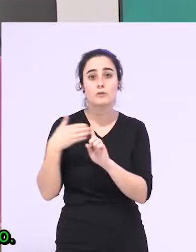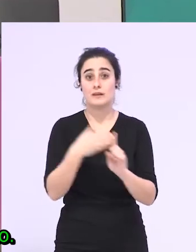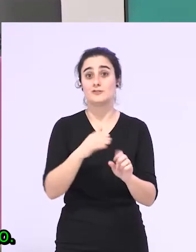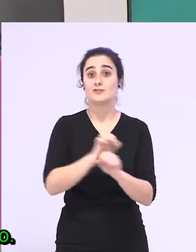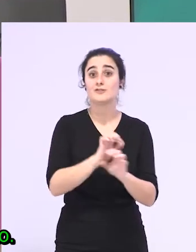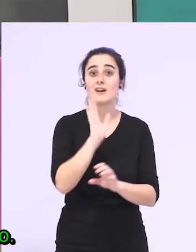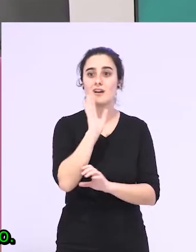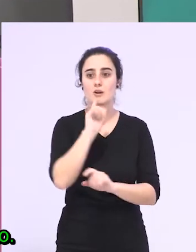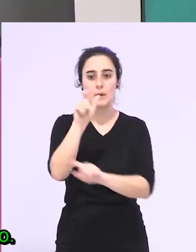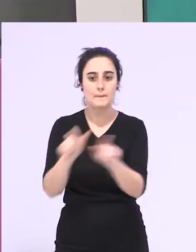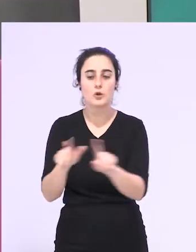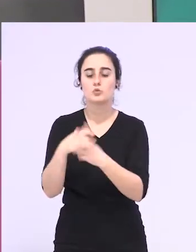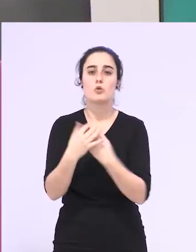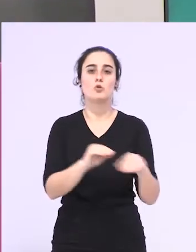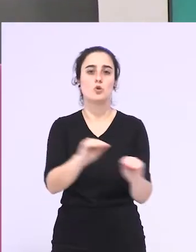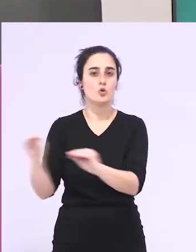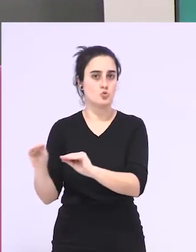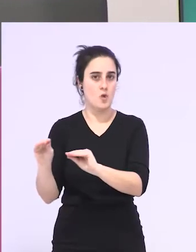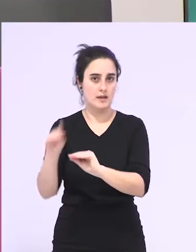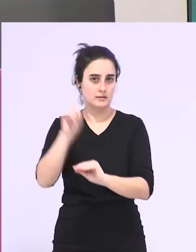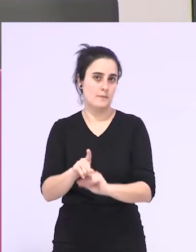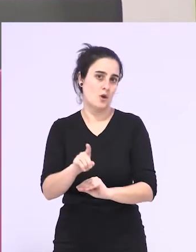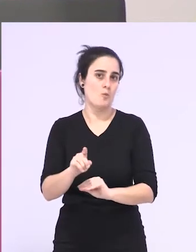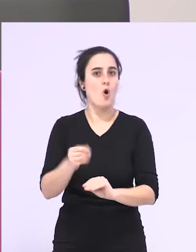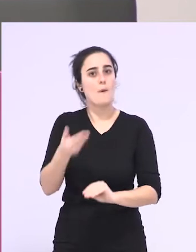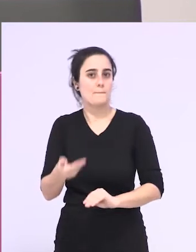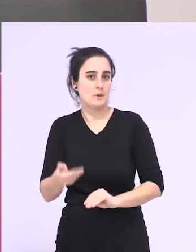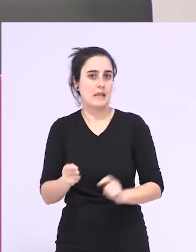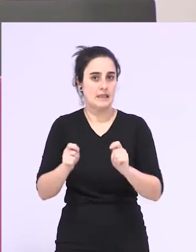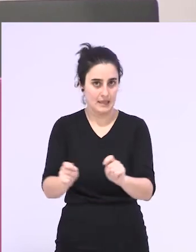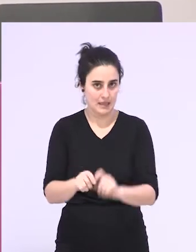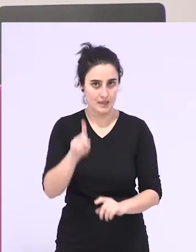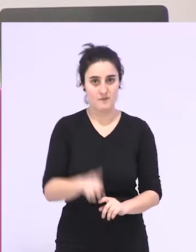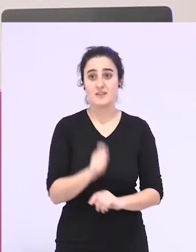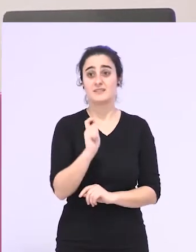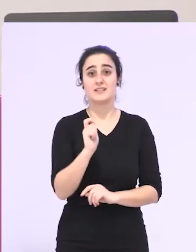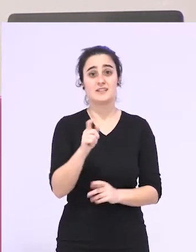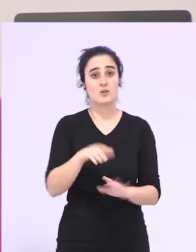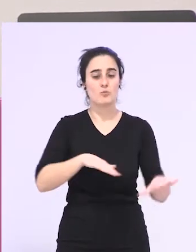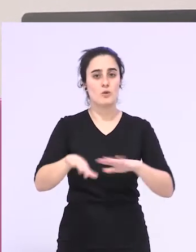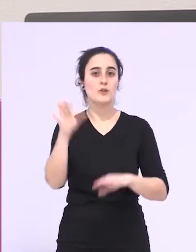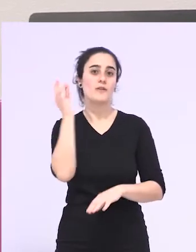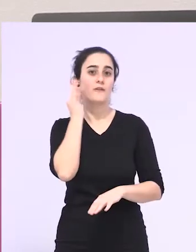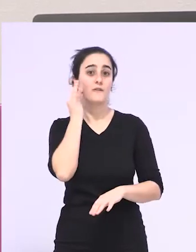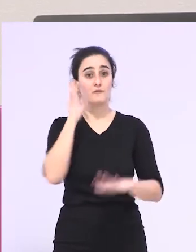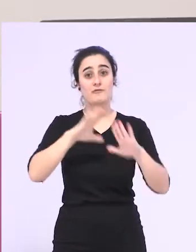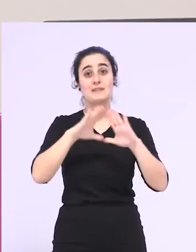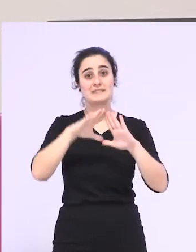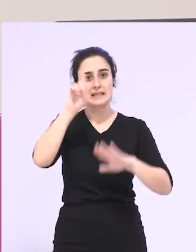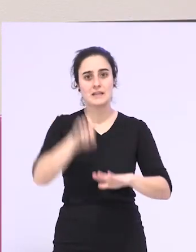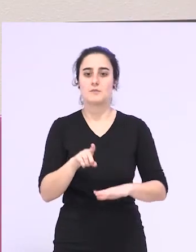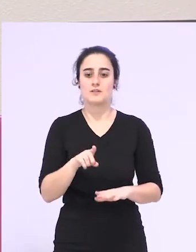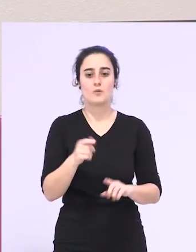bere zirkunstantziak nabarmentzeko, ez? Eta askotan gainera, esango nuke mugimendu feministari ere ahotsa ukatu zitzaiola,